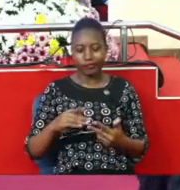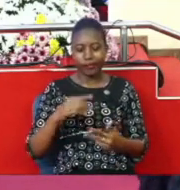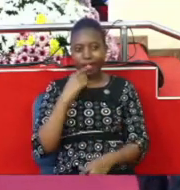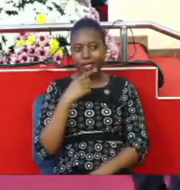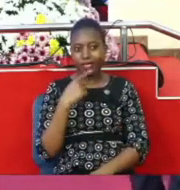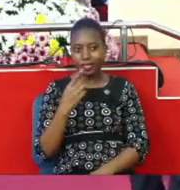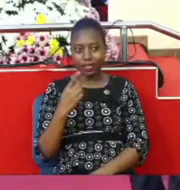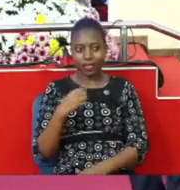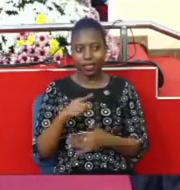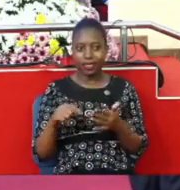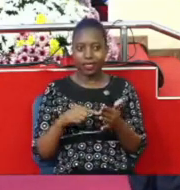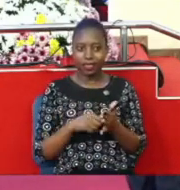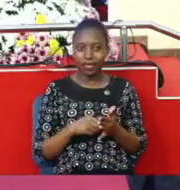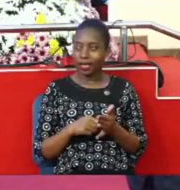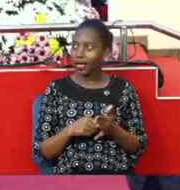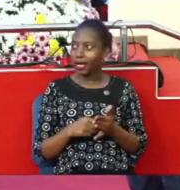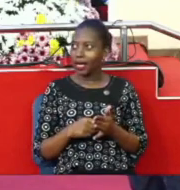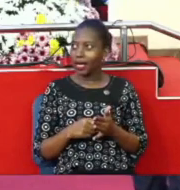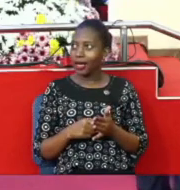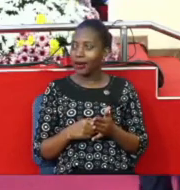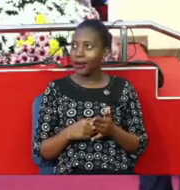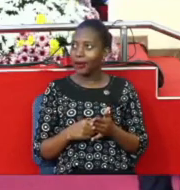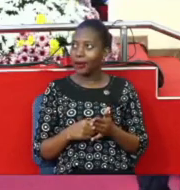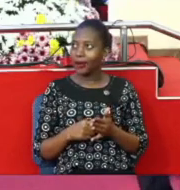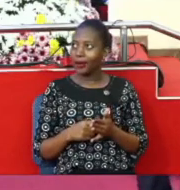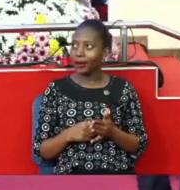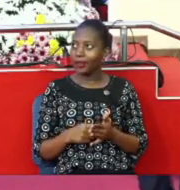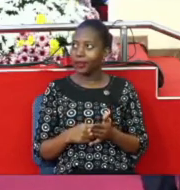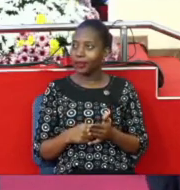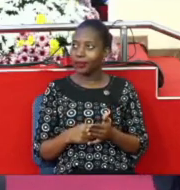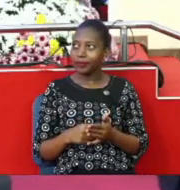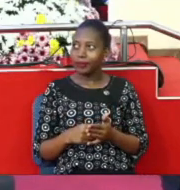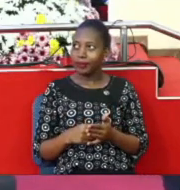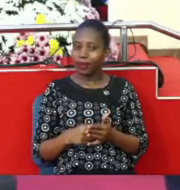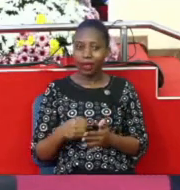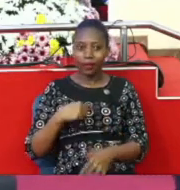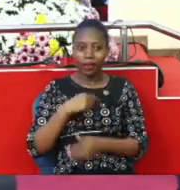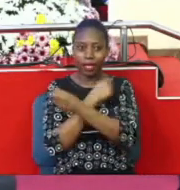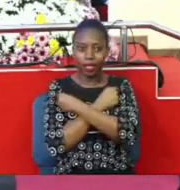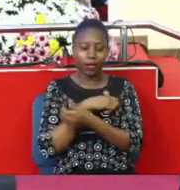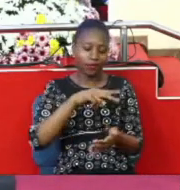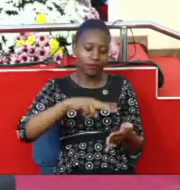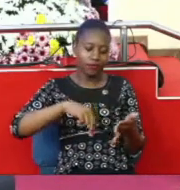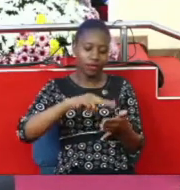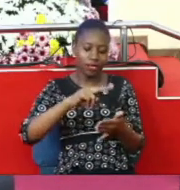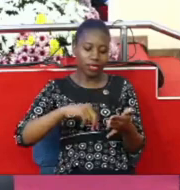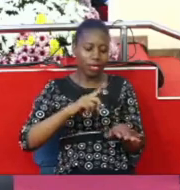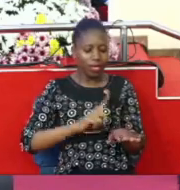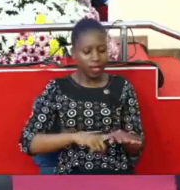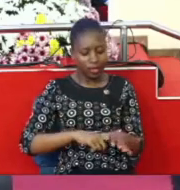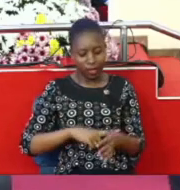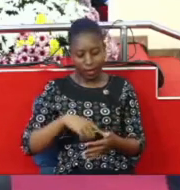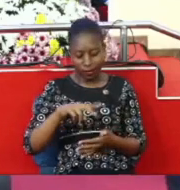like winning. Mimi napenda sana kushinda. Je, wewe? Every time I win, I feel great. Kila wakati